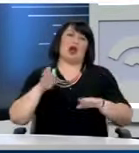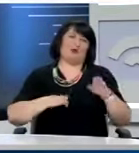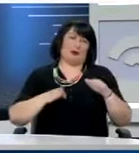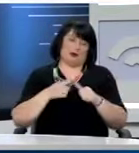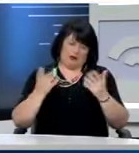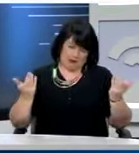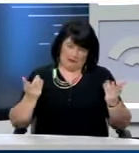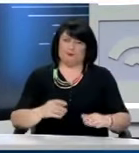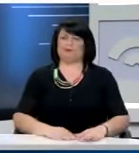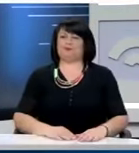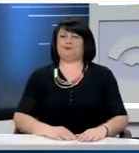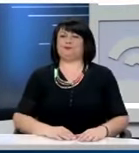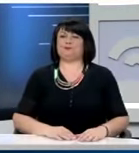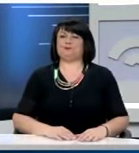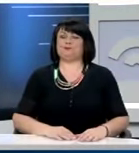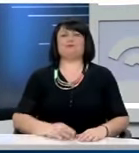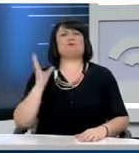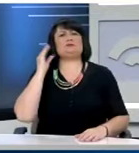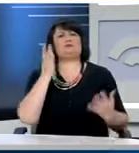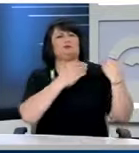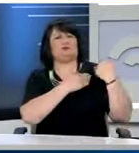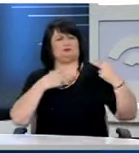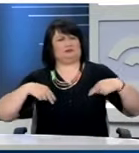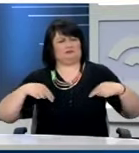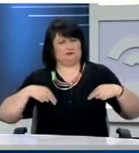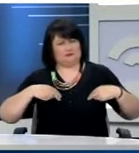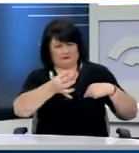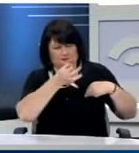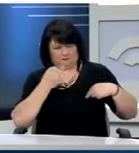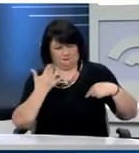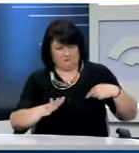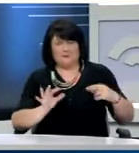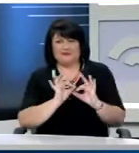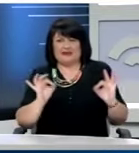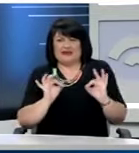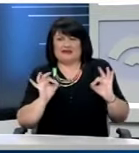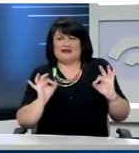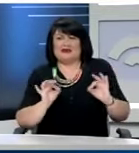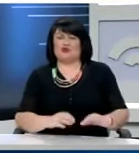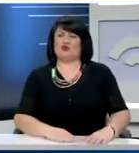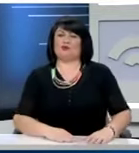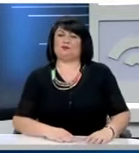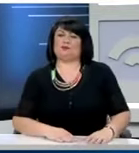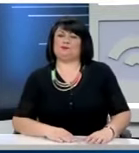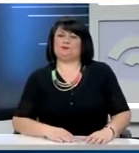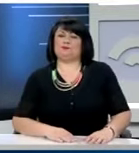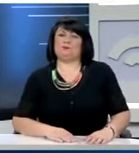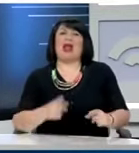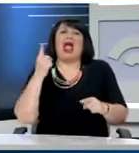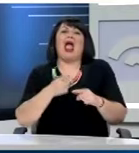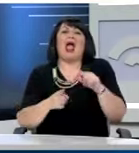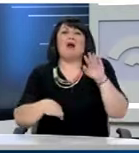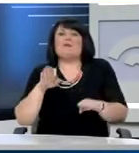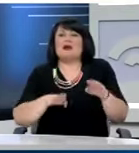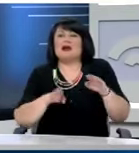αναλογική. Άκουσα τον αρμόδιο υπουργό, Είναι βέβαιο ότι πρέπει κανείς να έχει δώσει τη ζωή του μάχες για την απλή αναλογική για να